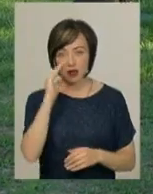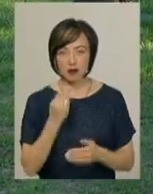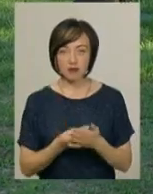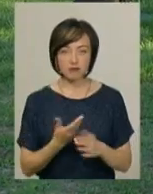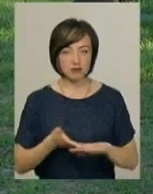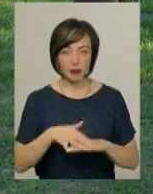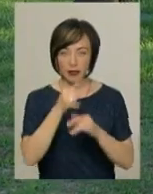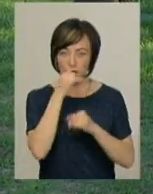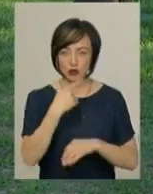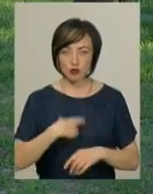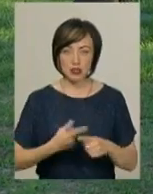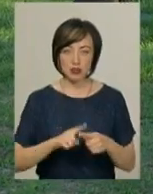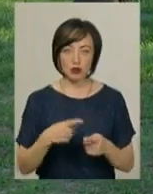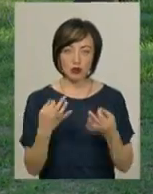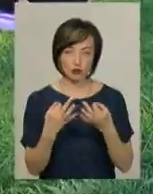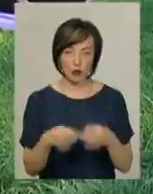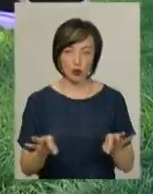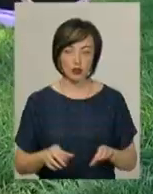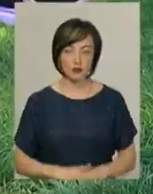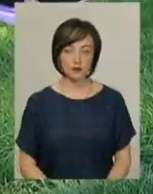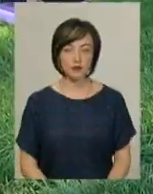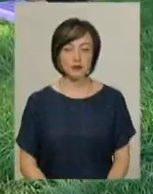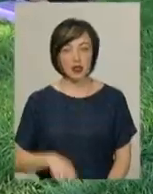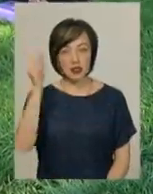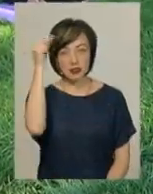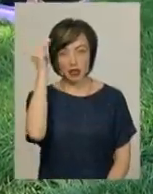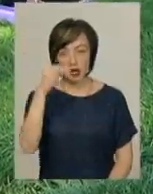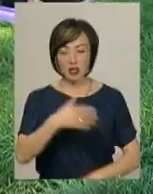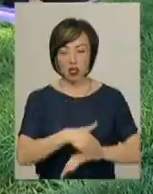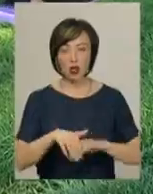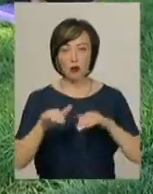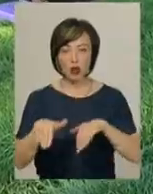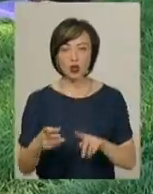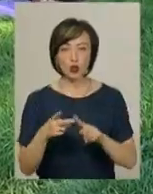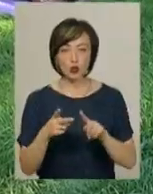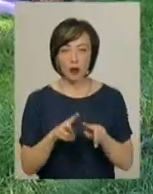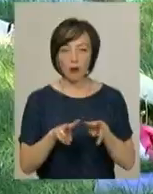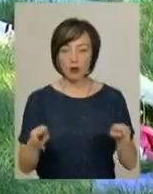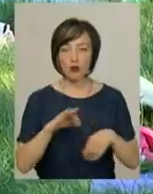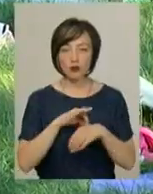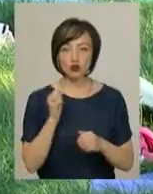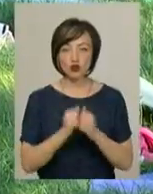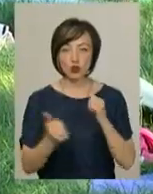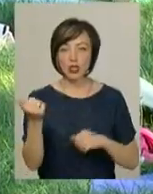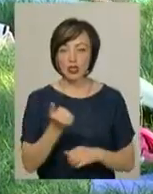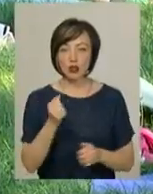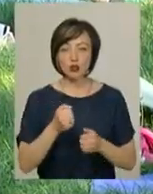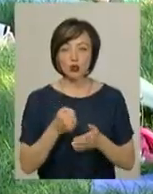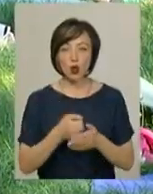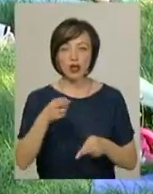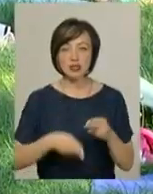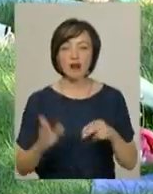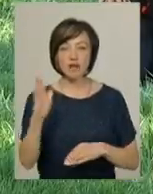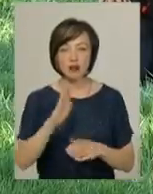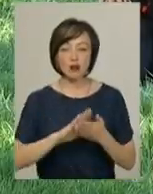матеріальну скруту не можуть собі цього дозволити. Заняття з йоги на пляжі цьогоріч – друге. Подібні проводитимуть щонеділі до кінця вересня